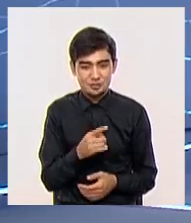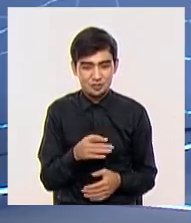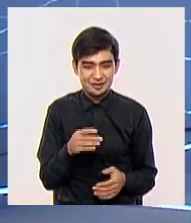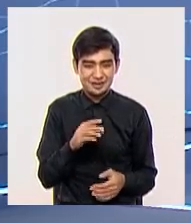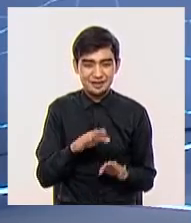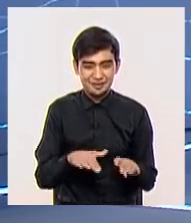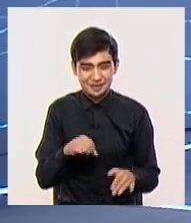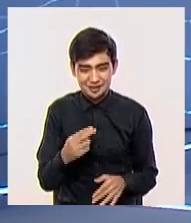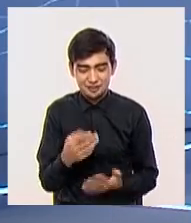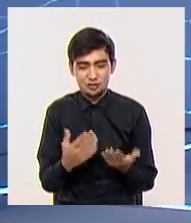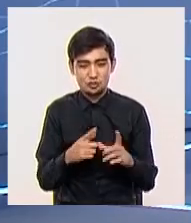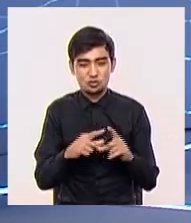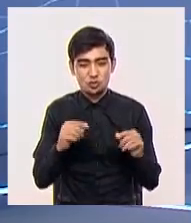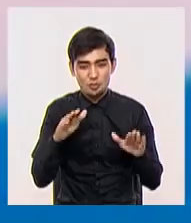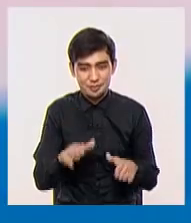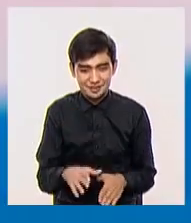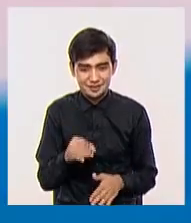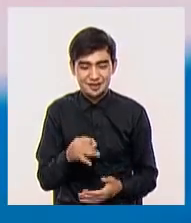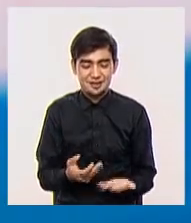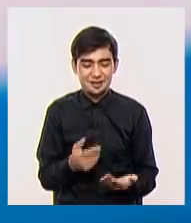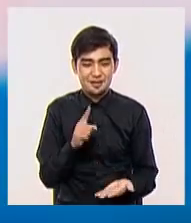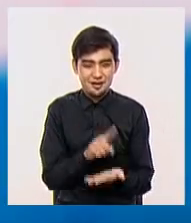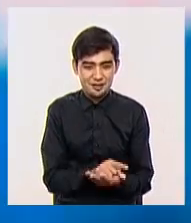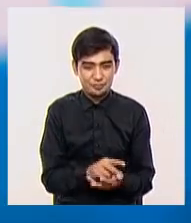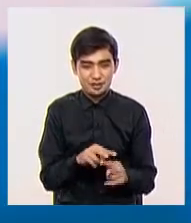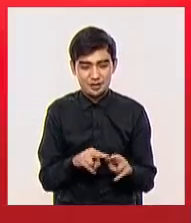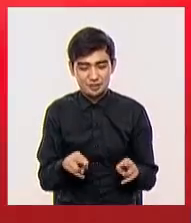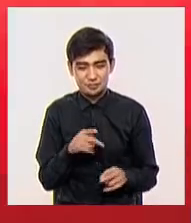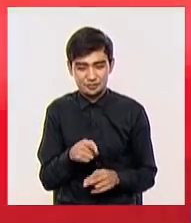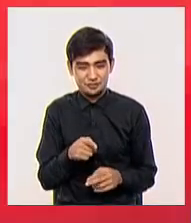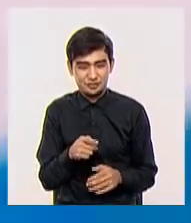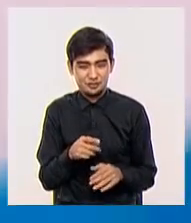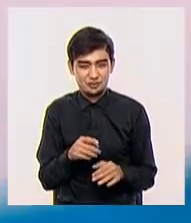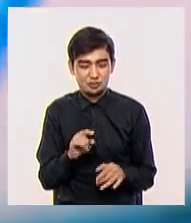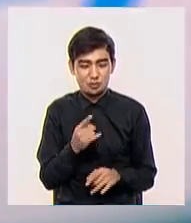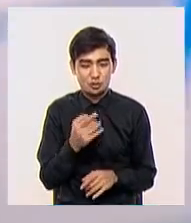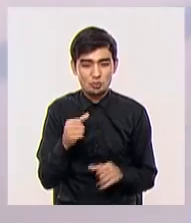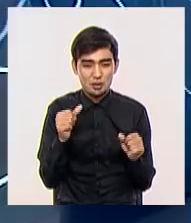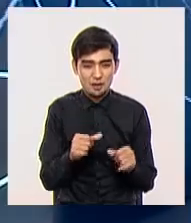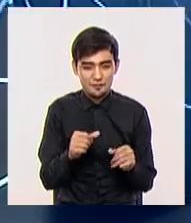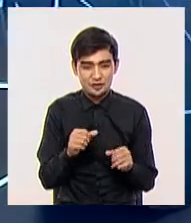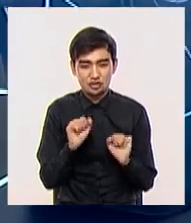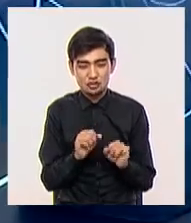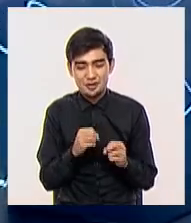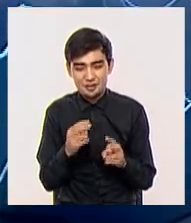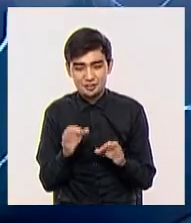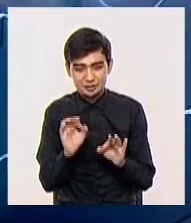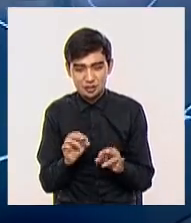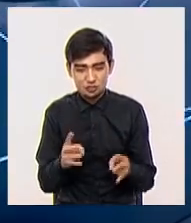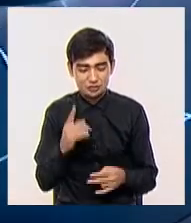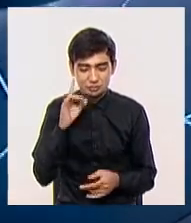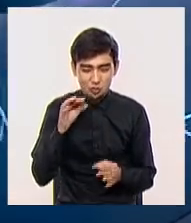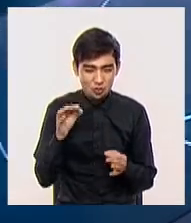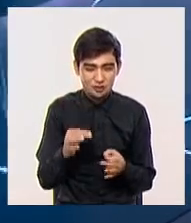балабақшада, мектептерде міндетті түрде осы тұрғыда баланың құқығын түсіндіру керек. Тәрбиелеуші немесе